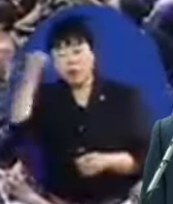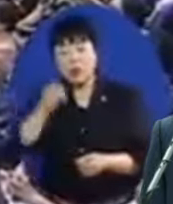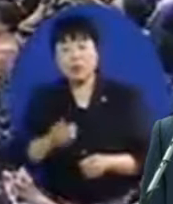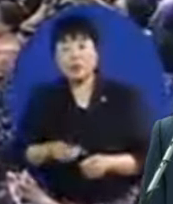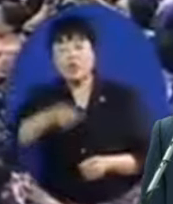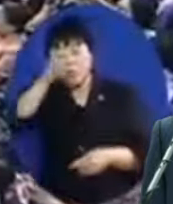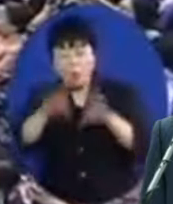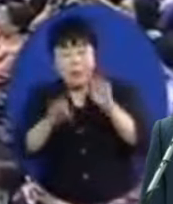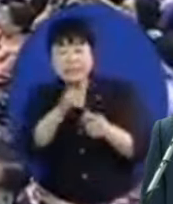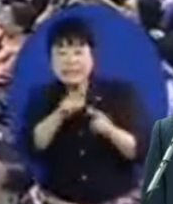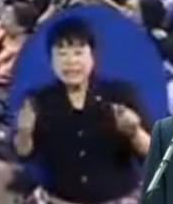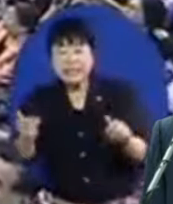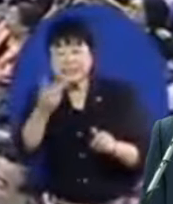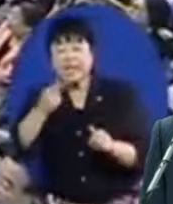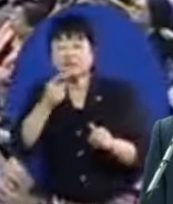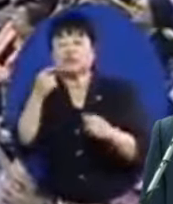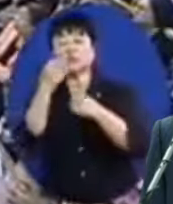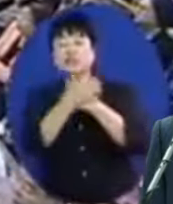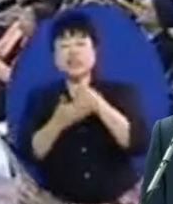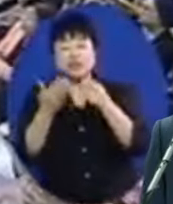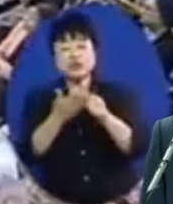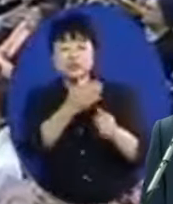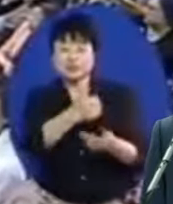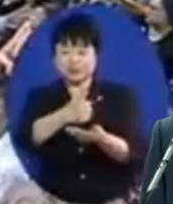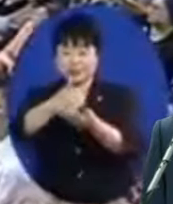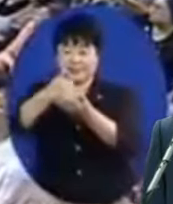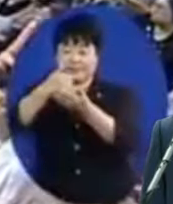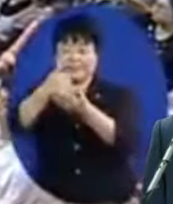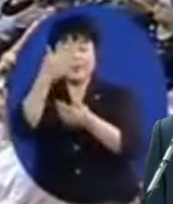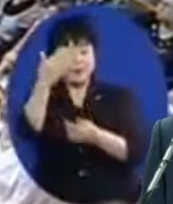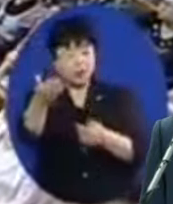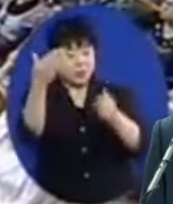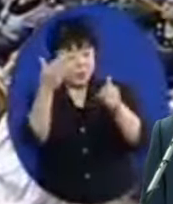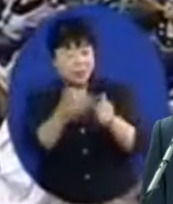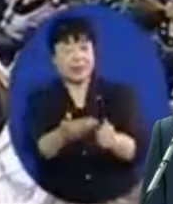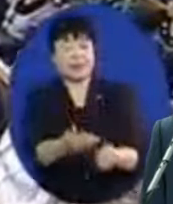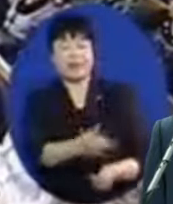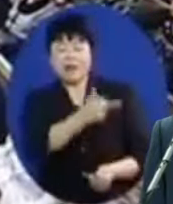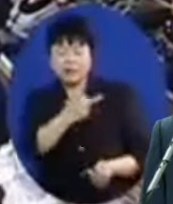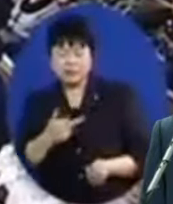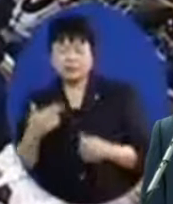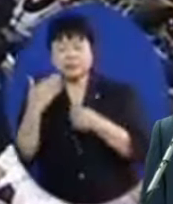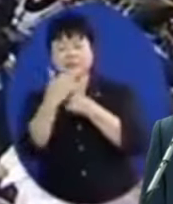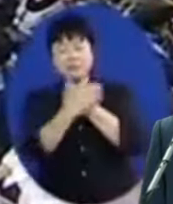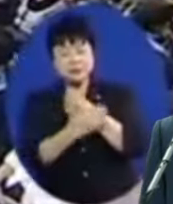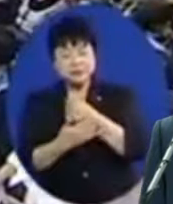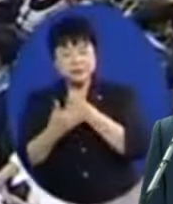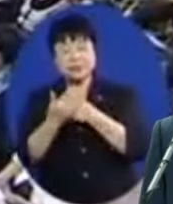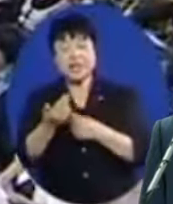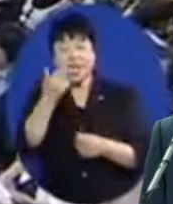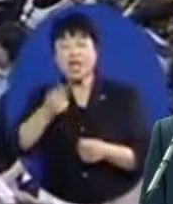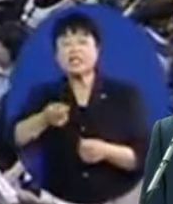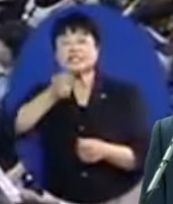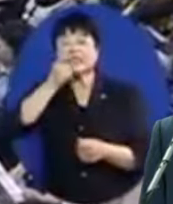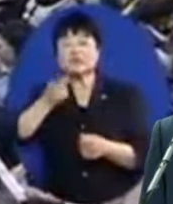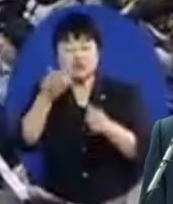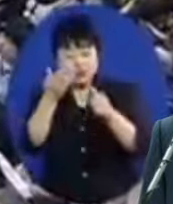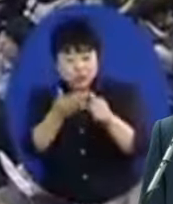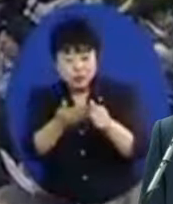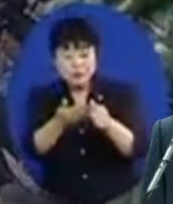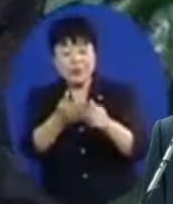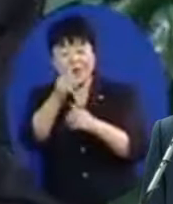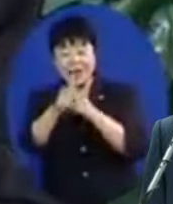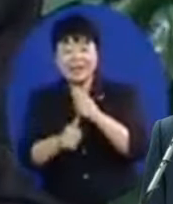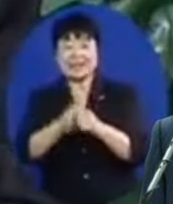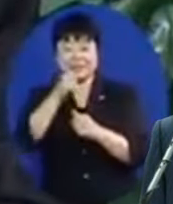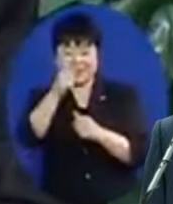생명수를 마실 수 있는 사랑과 은혜를 주신 주님께서는 여러분에게 말로 다 할 수 없이 생명수를 주시고